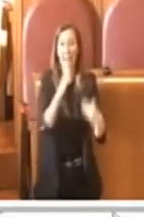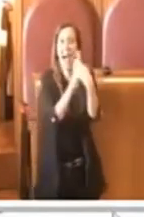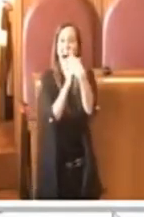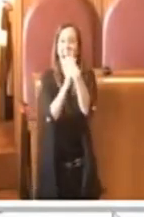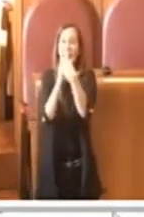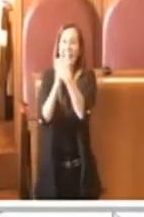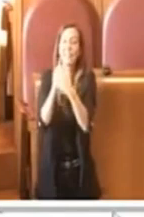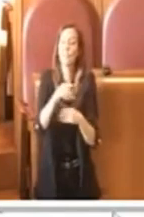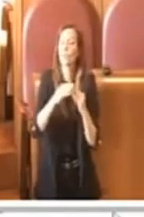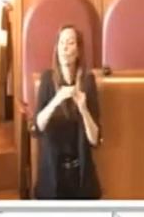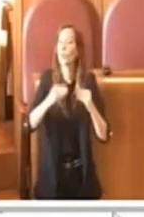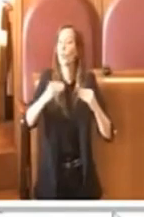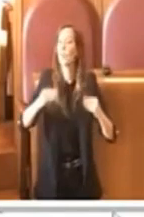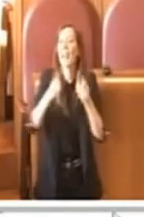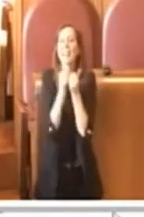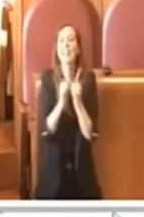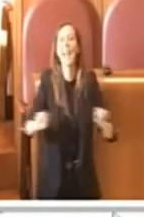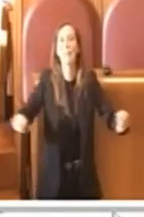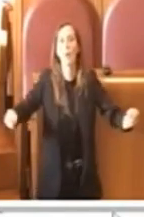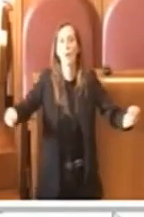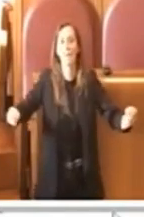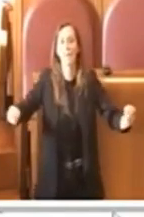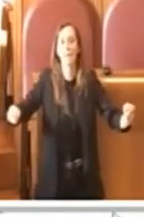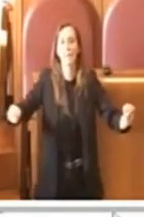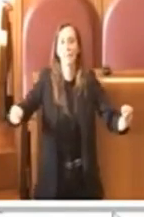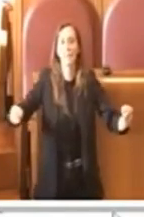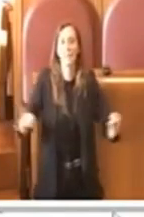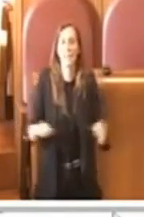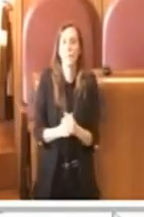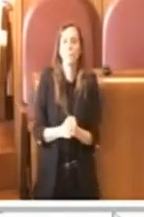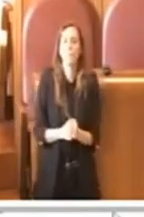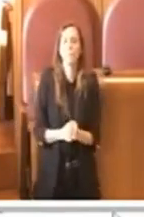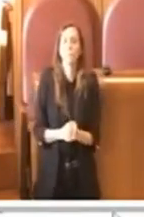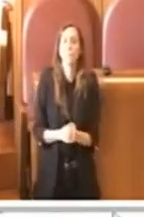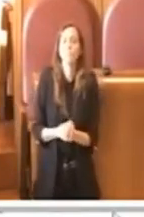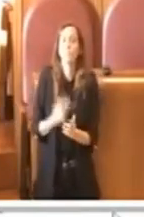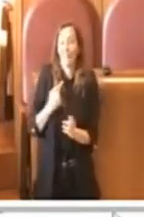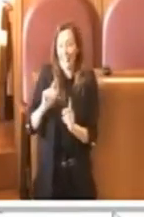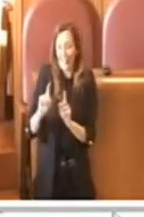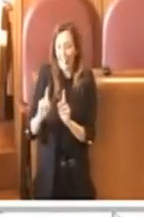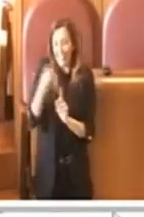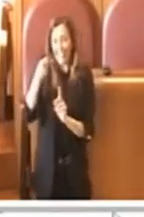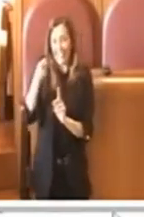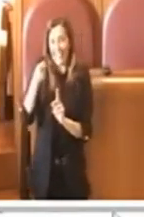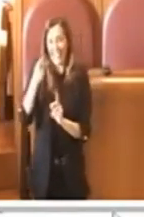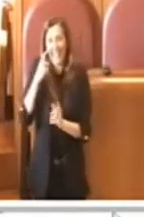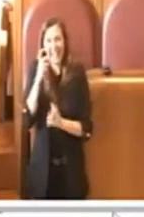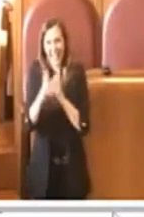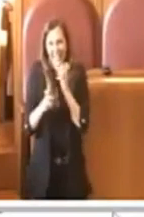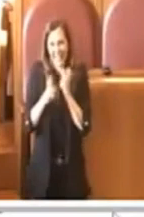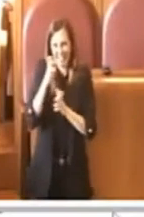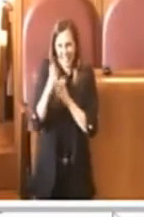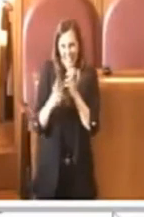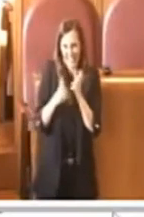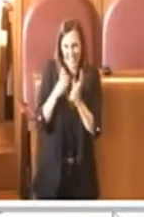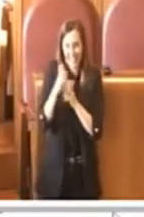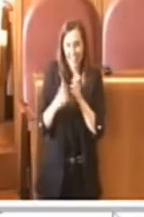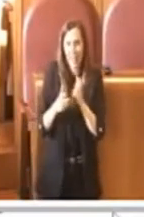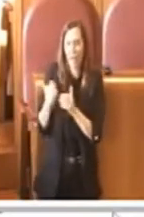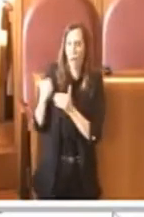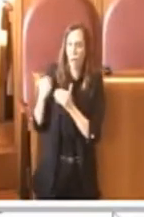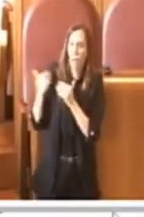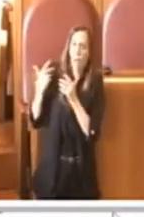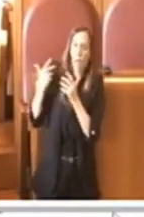è uno strumento di democrazia. Abbiamo rilevato le criticità che l'amministrazione si trascina